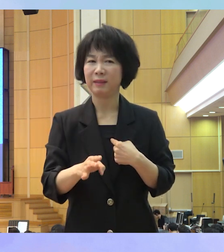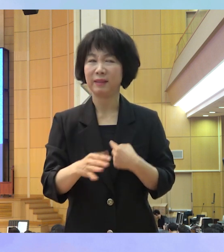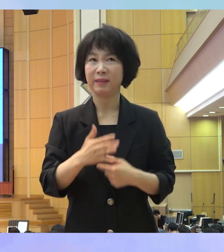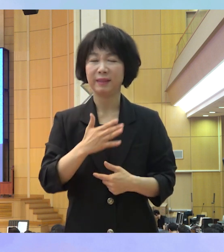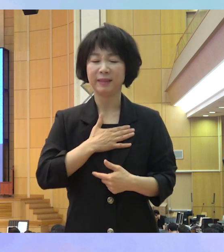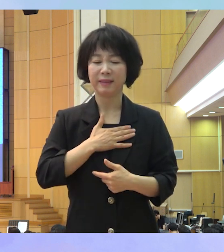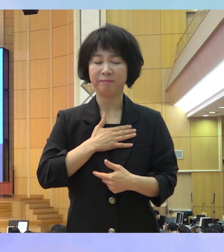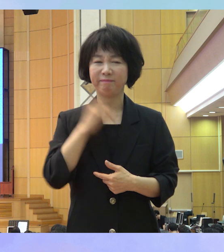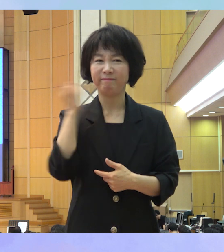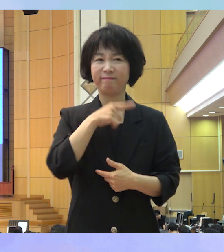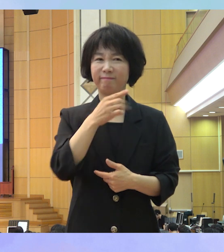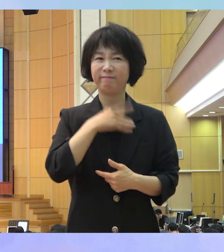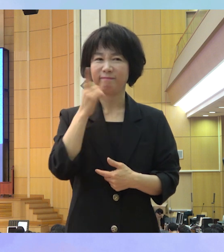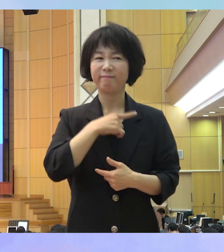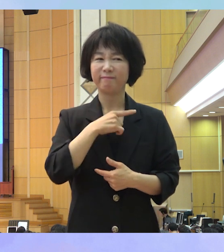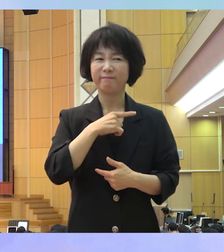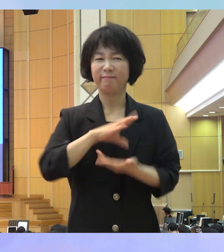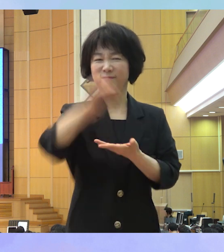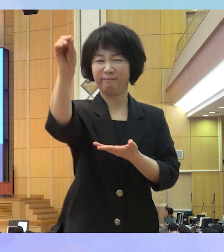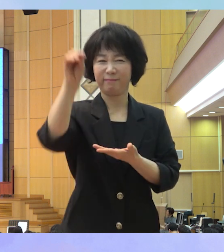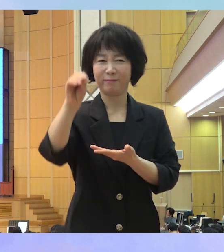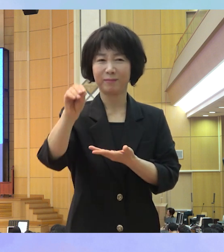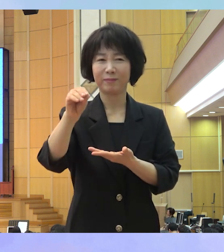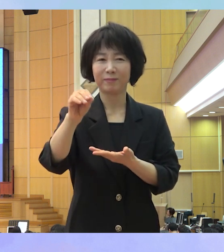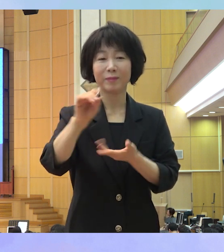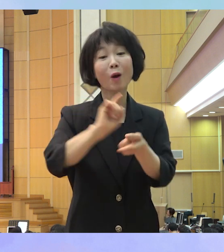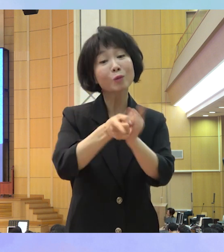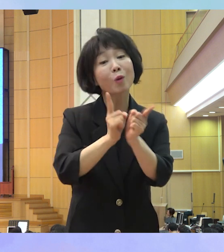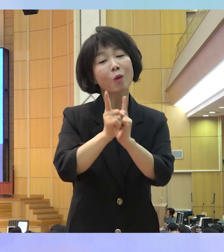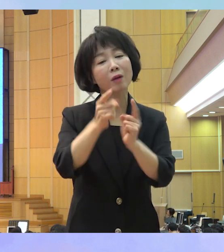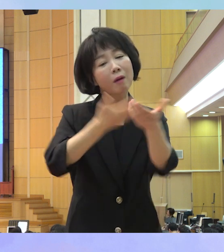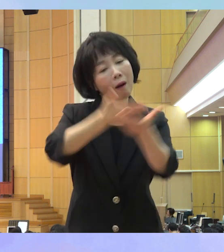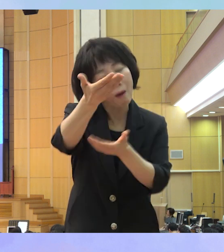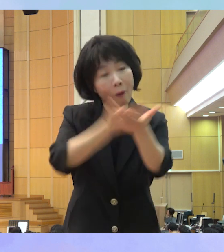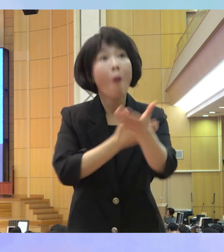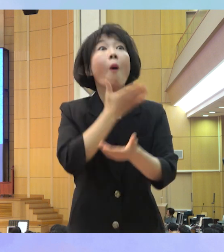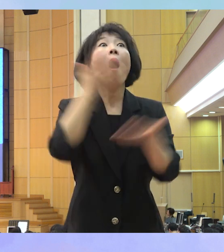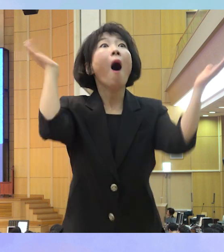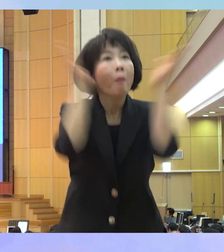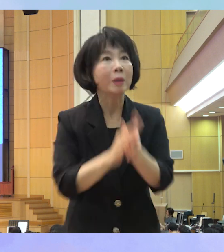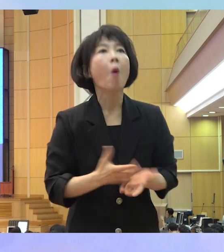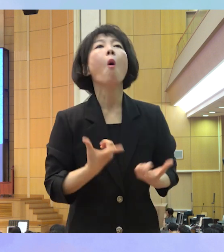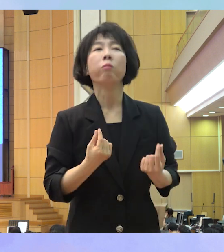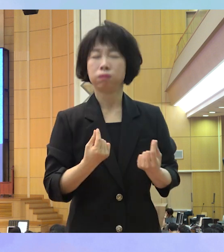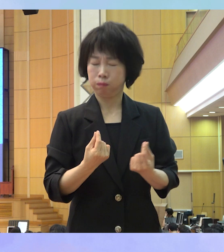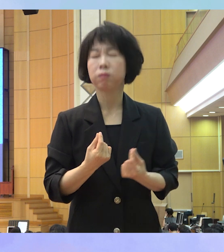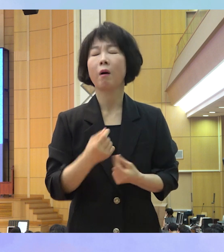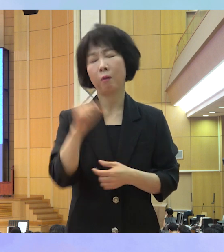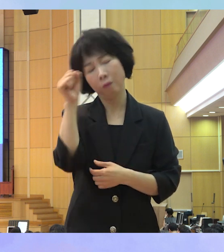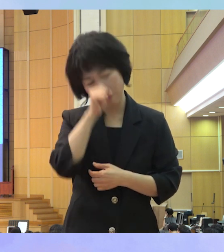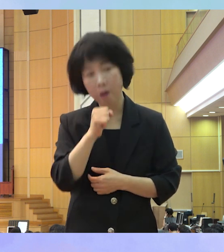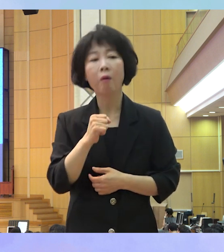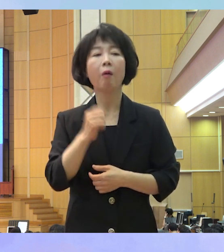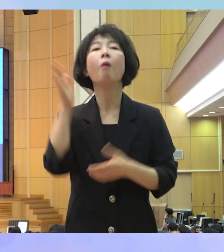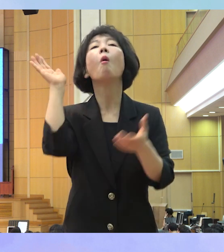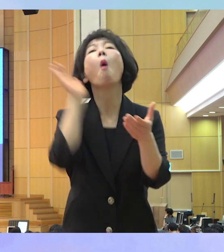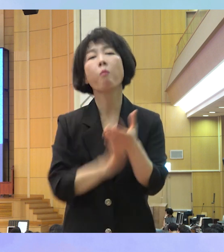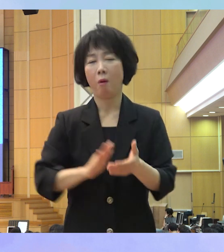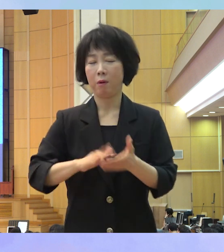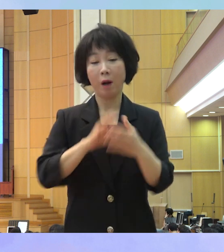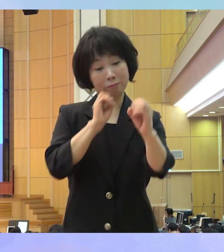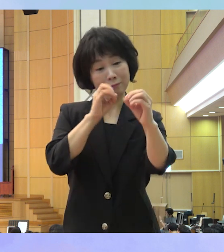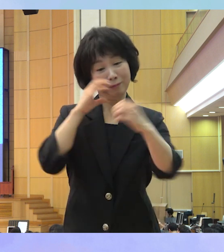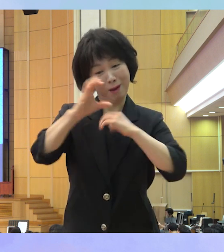별로예요, 그죠? 그러니까 자기 얘기 잘 들어주고, 그랬어, 그랬구나, 어머